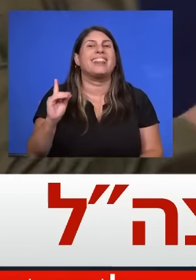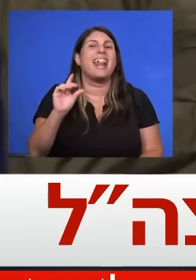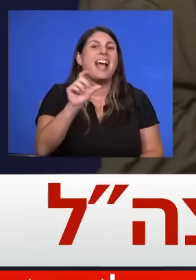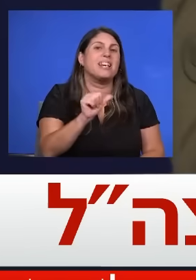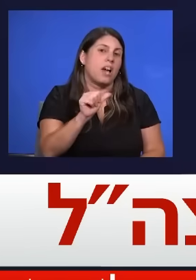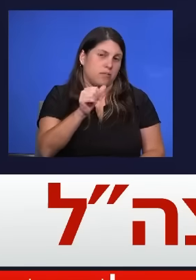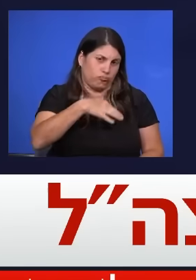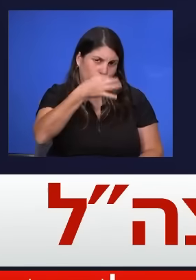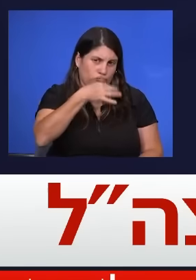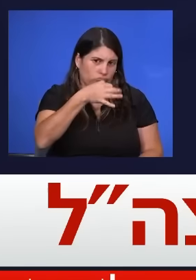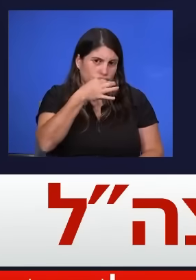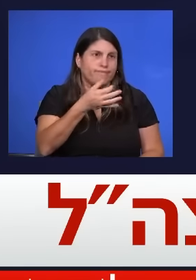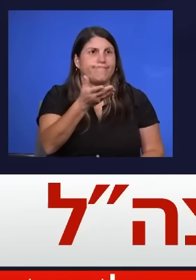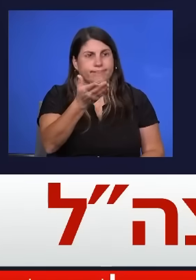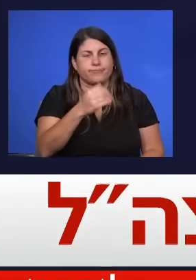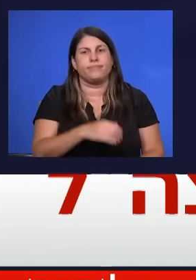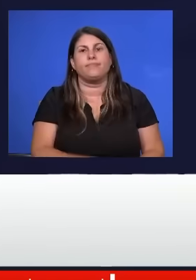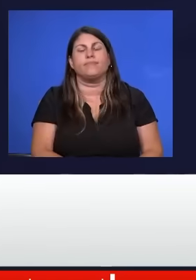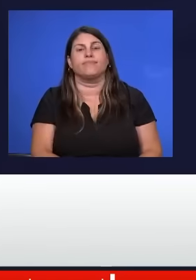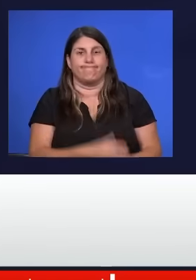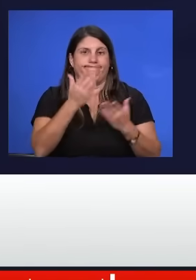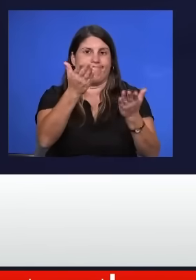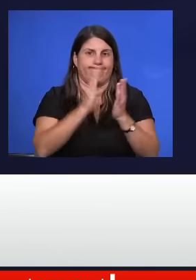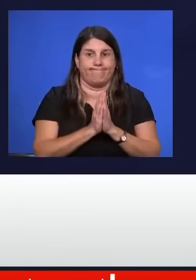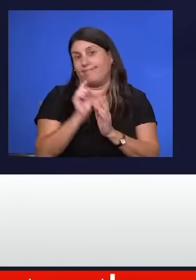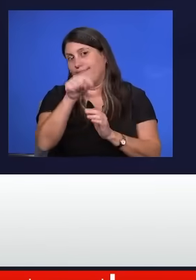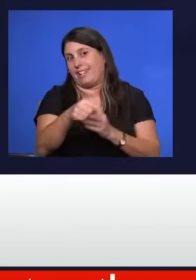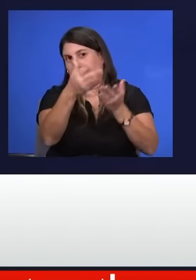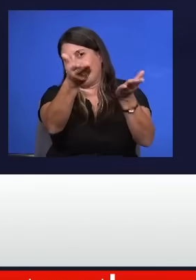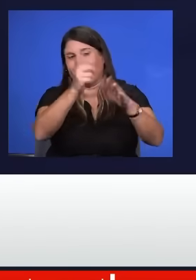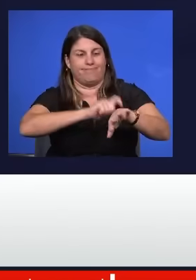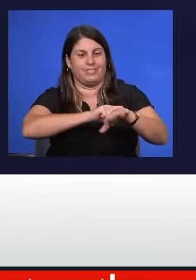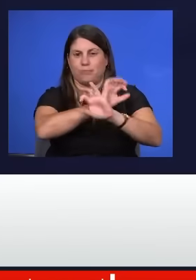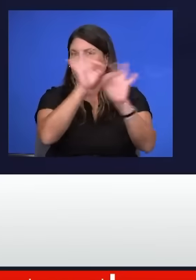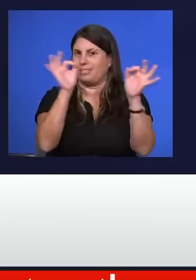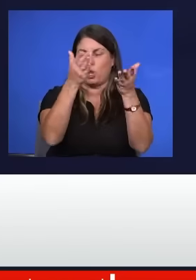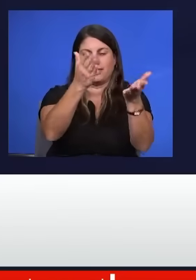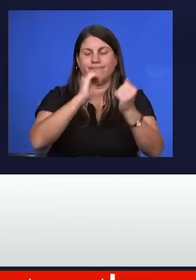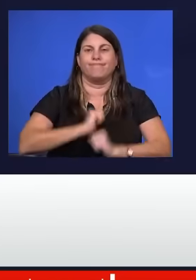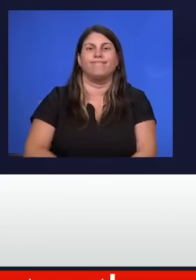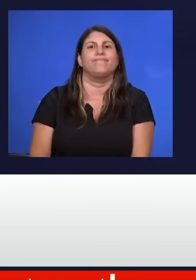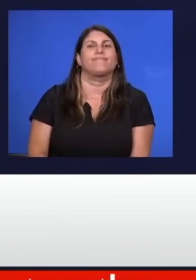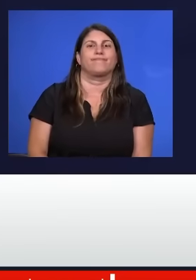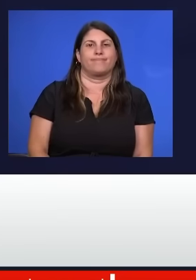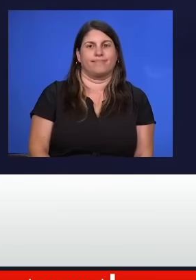בשידור חי עד ש... הנה, מגיע. בתזמון מצוין. נשמע את הדברים.